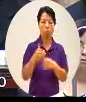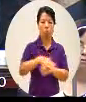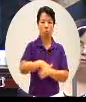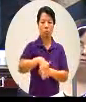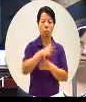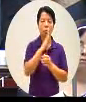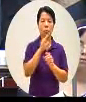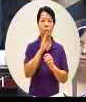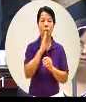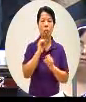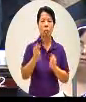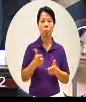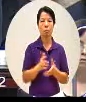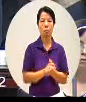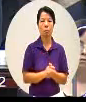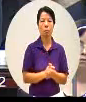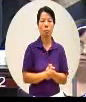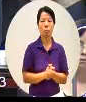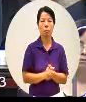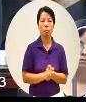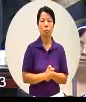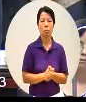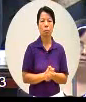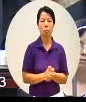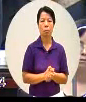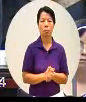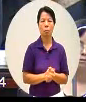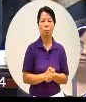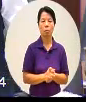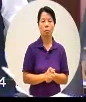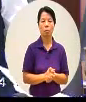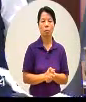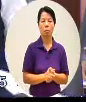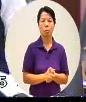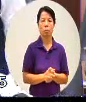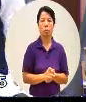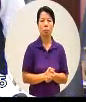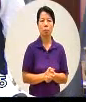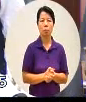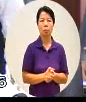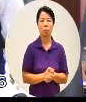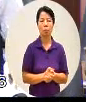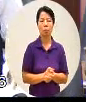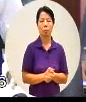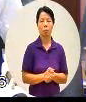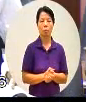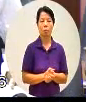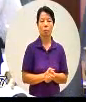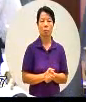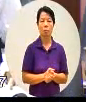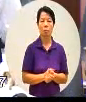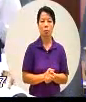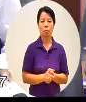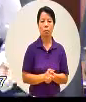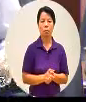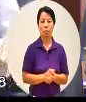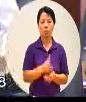还是不是，按你那么多话干嘛？你喜欢讲，不然等一下都让你讲，是还是不是？